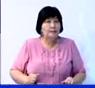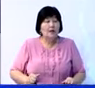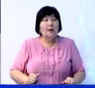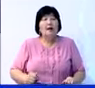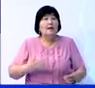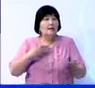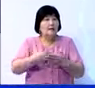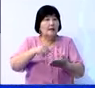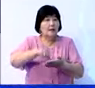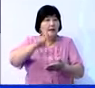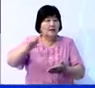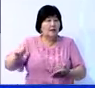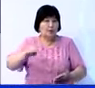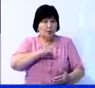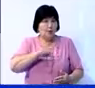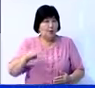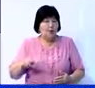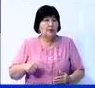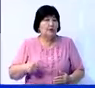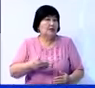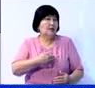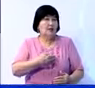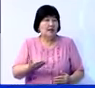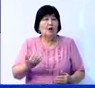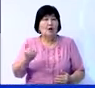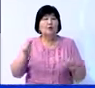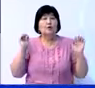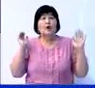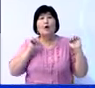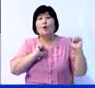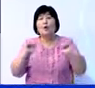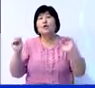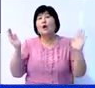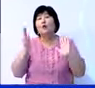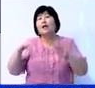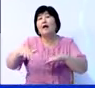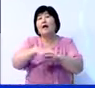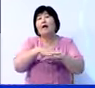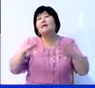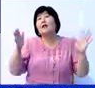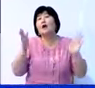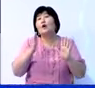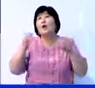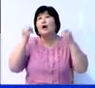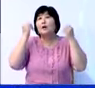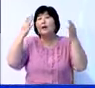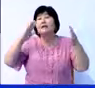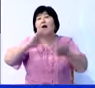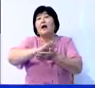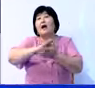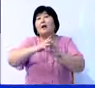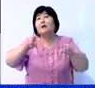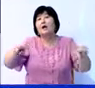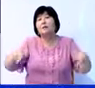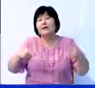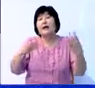еріктілер өздерінің еркіменен осы мына қоршаған ортаға деген халықтың экологиялық мәдениетін қалыптастыру бағытында